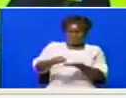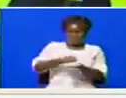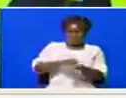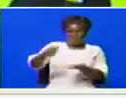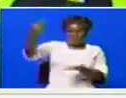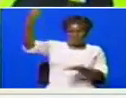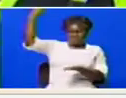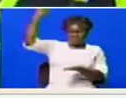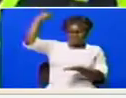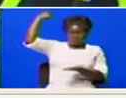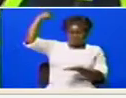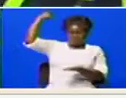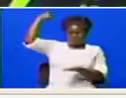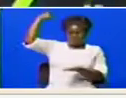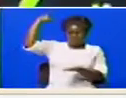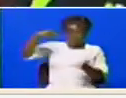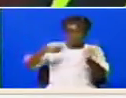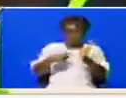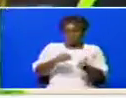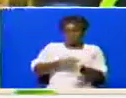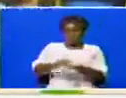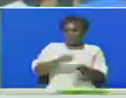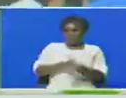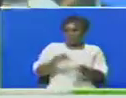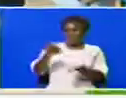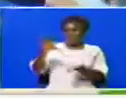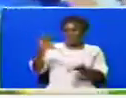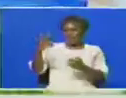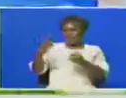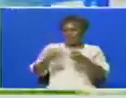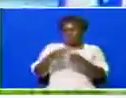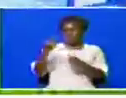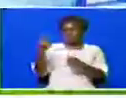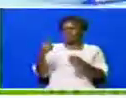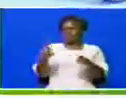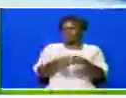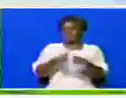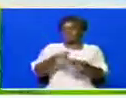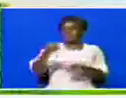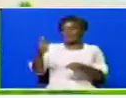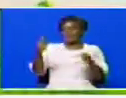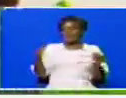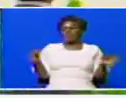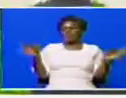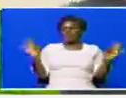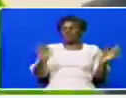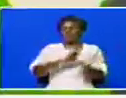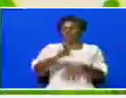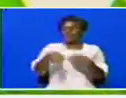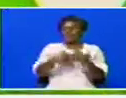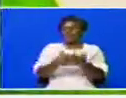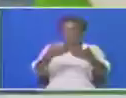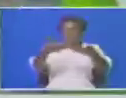kule nyuma katika mtambo ule utatoa chapa 8 za kwanza za kila rais, alafu vile vile chapa zingine za maafisa wote hao kwenye huu